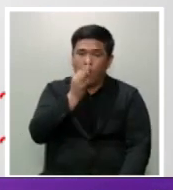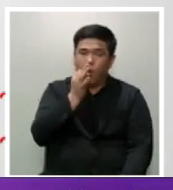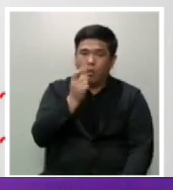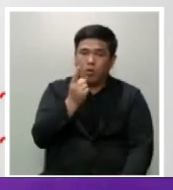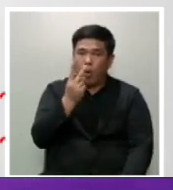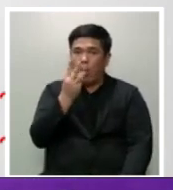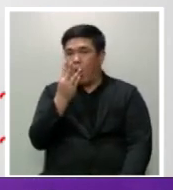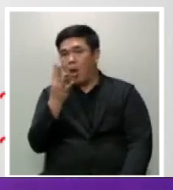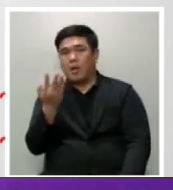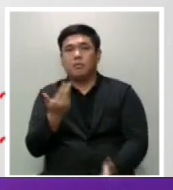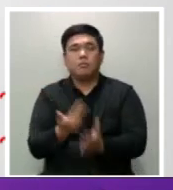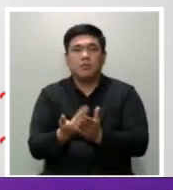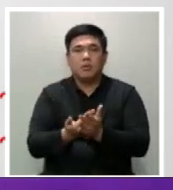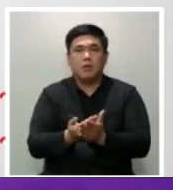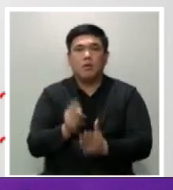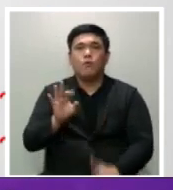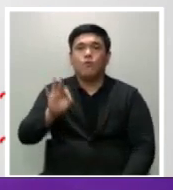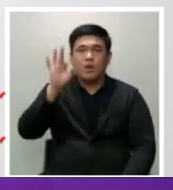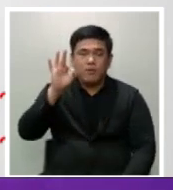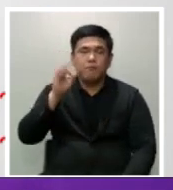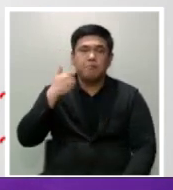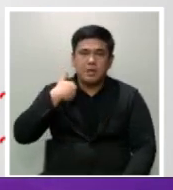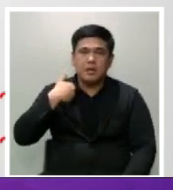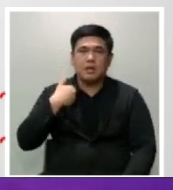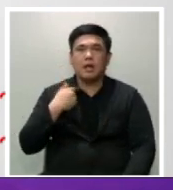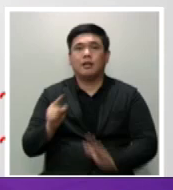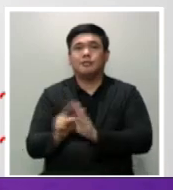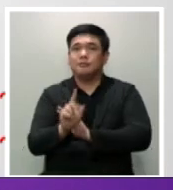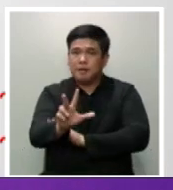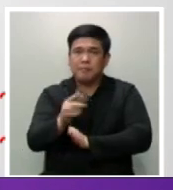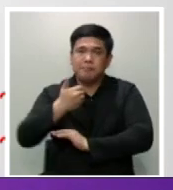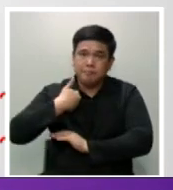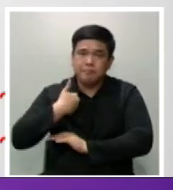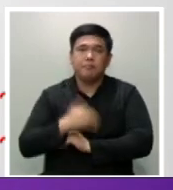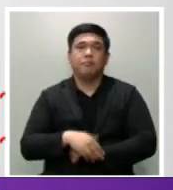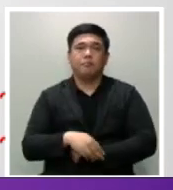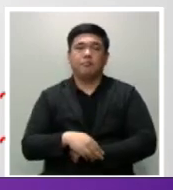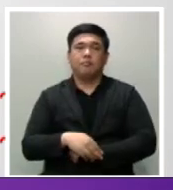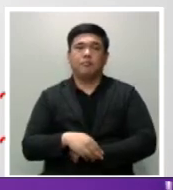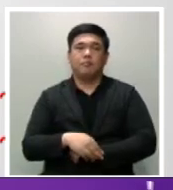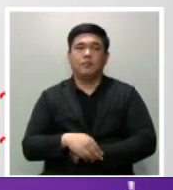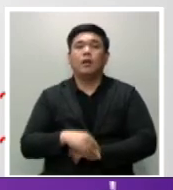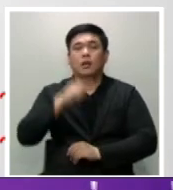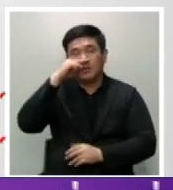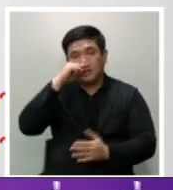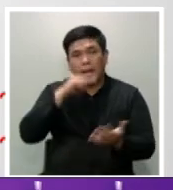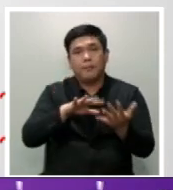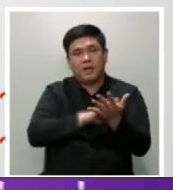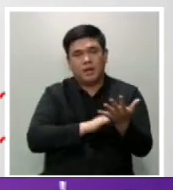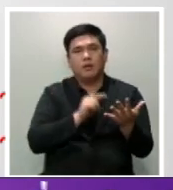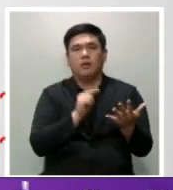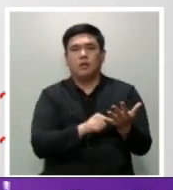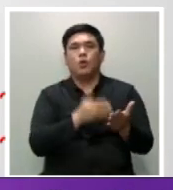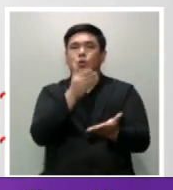เป็นฟิลิปมอริสภาค3ต่อไปเอาล่ะคดีในประเทศไทยคุณช้างคุณแผน